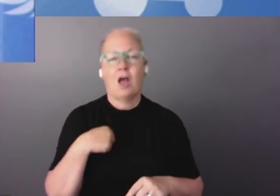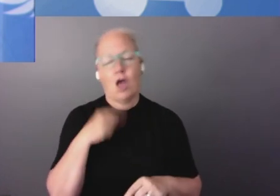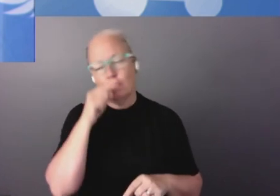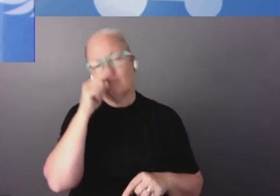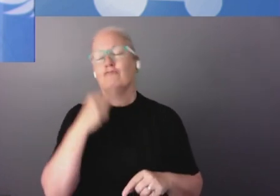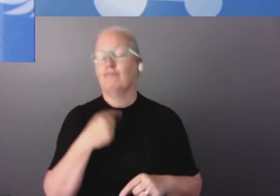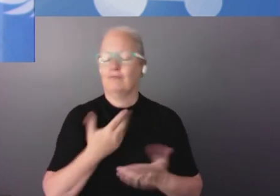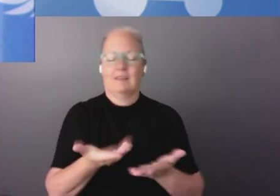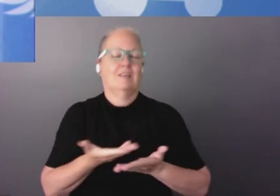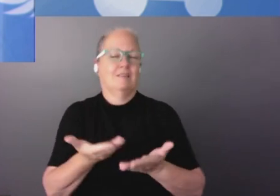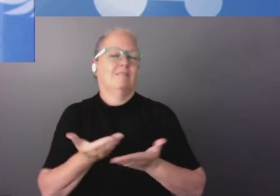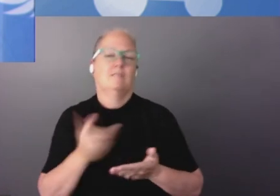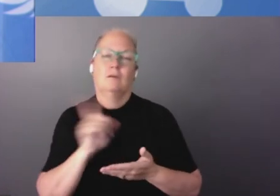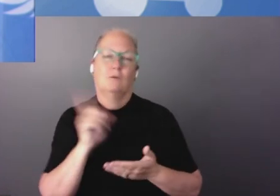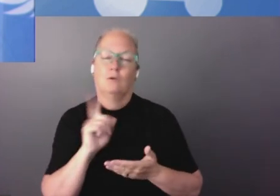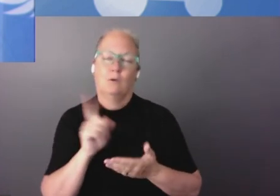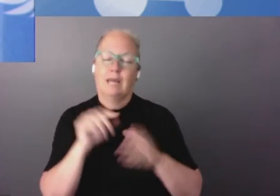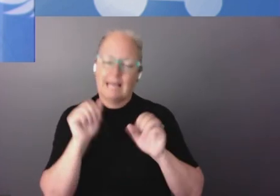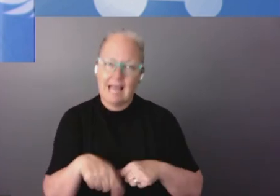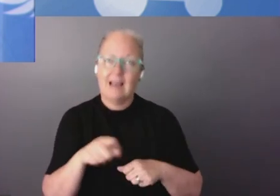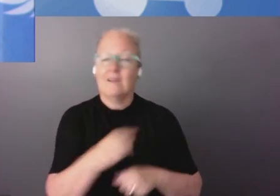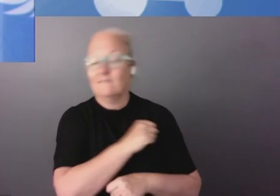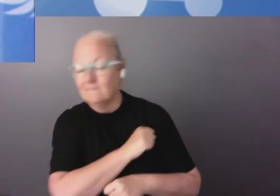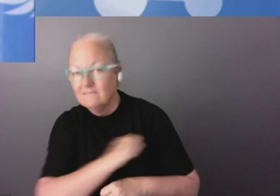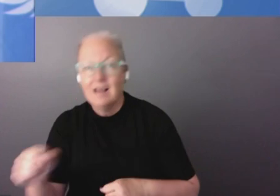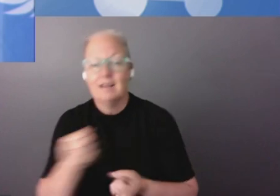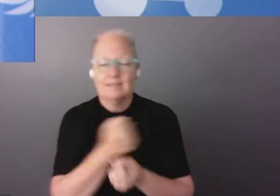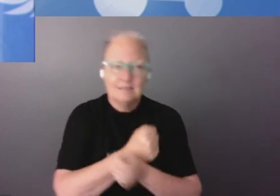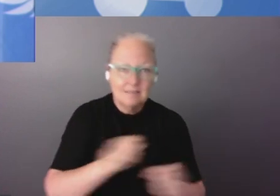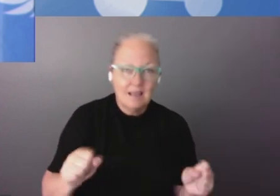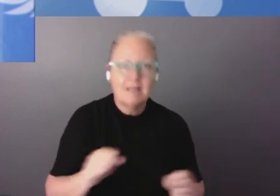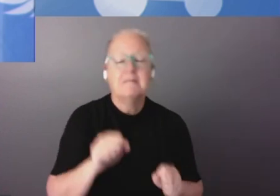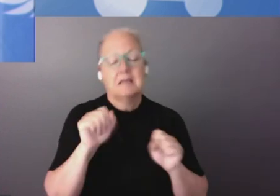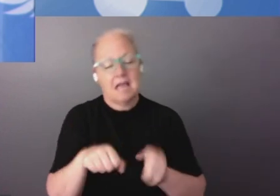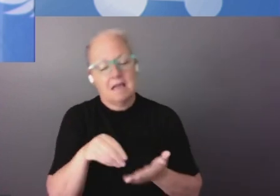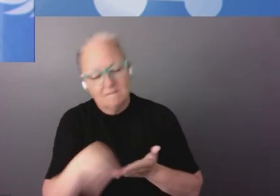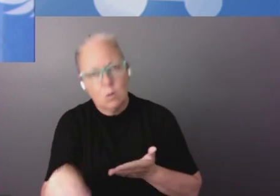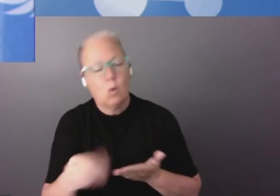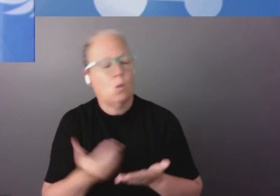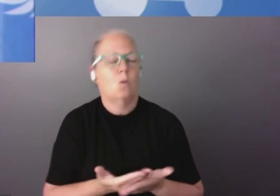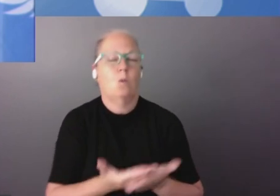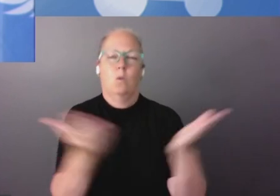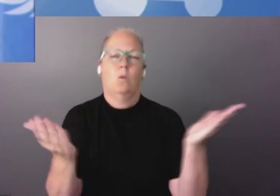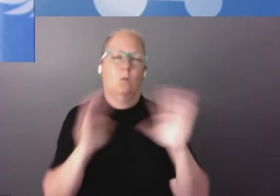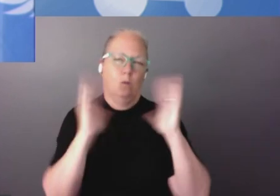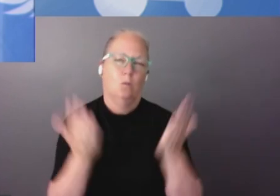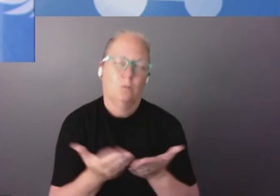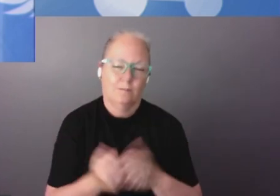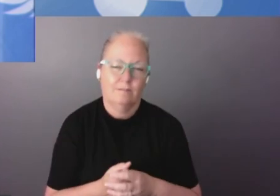bycie częścią społeczności internetowej to nie coś, co możemy brać za pewnik.